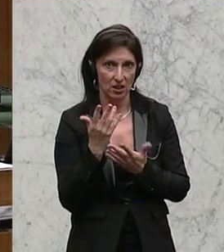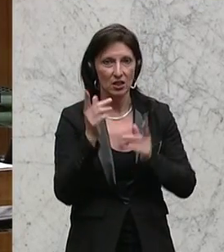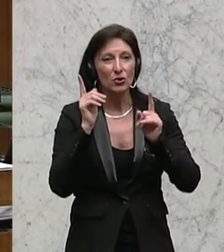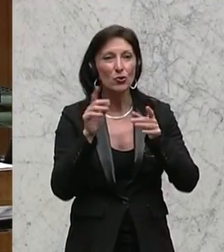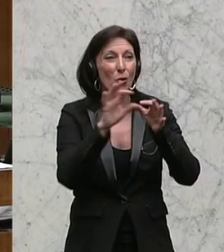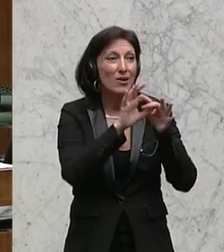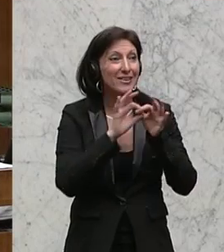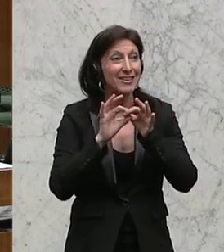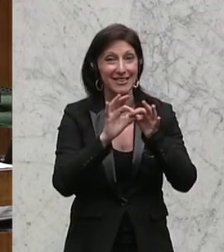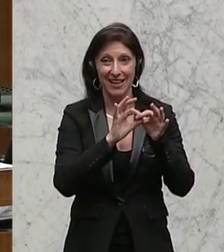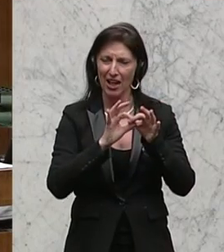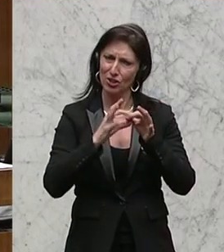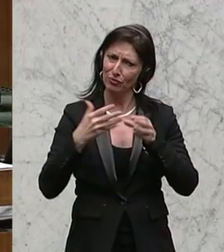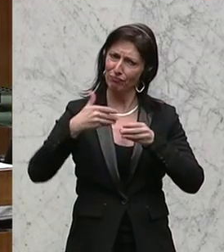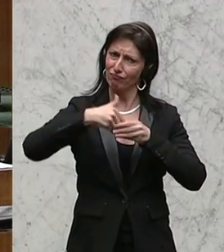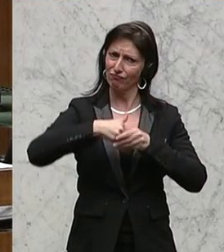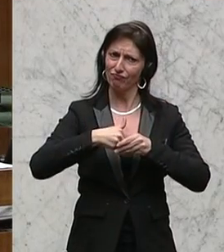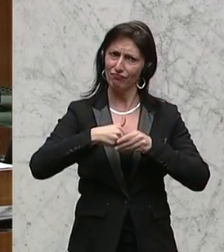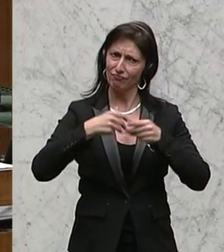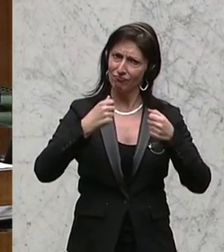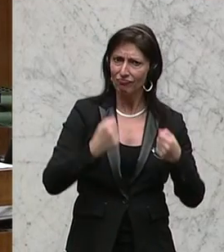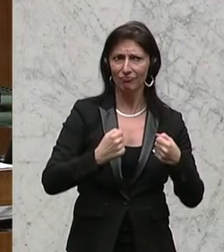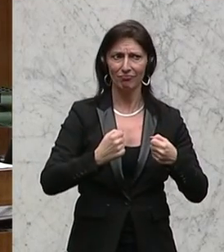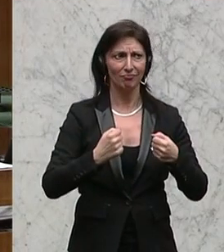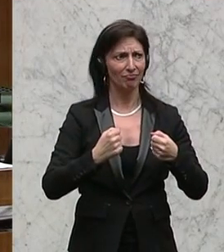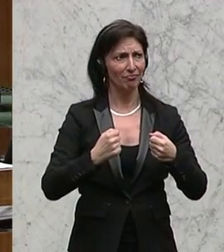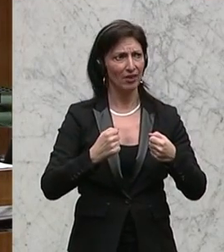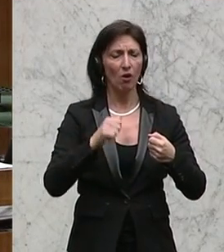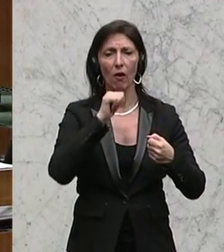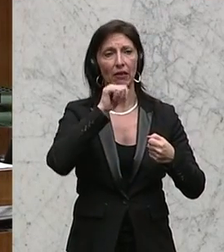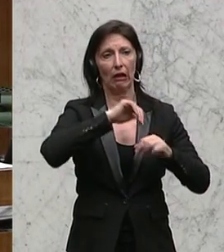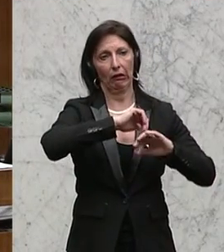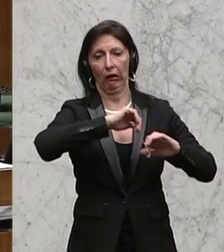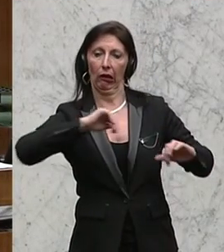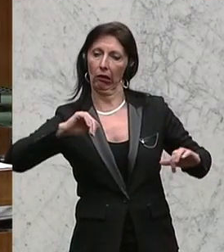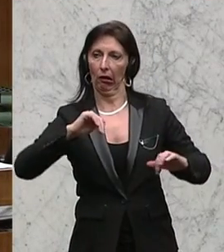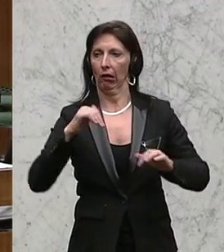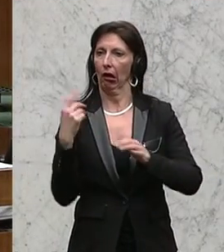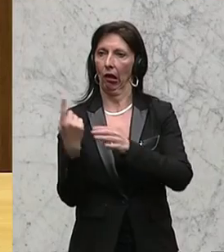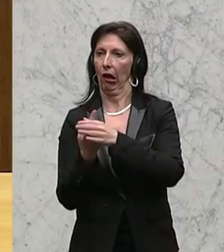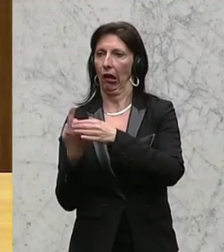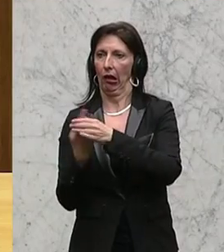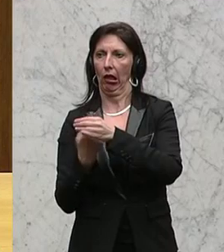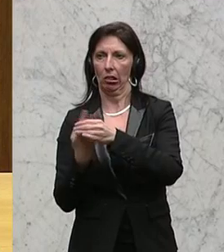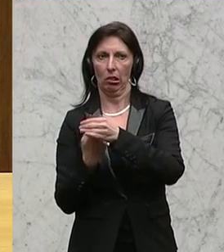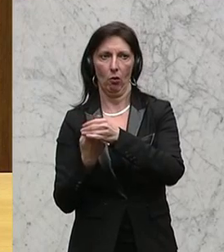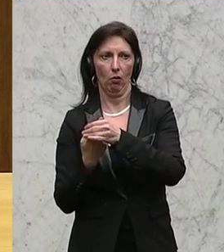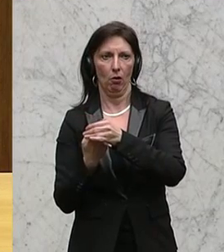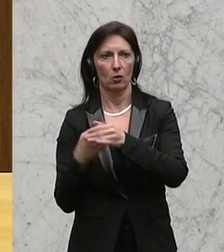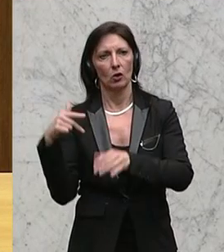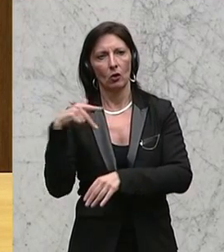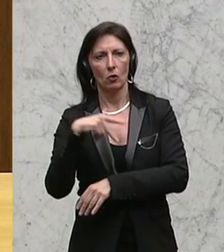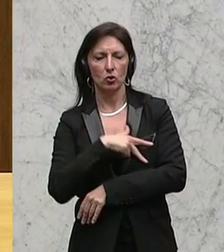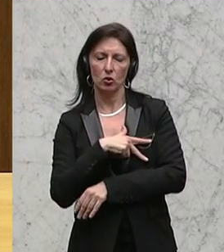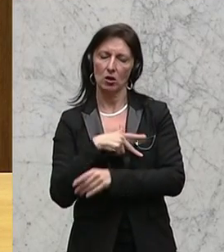in der Gesellschaft werden und dass sie nicht in Ghettos in der sozialen Hängematte liegen. Meine geschätzten